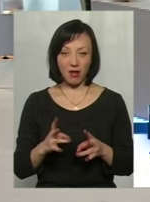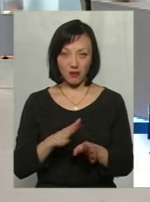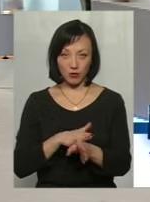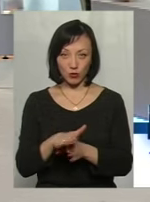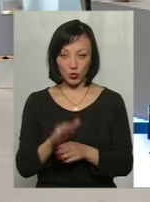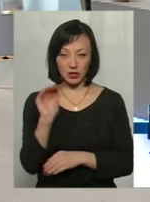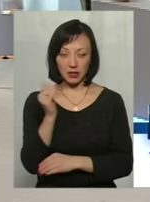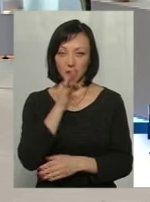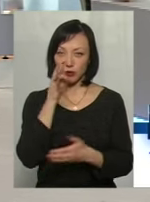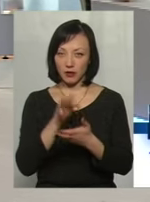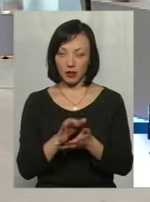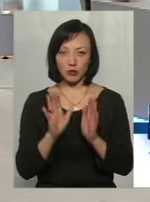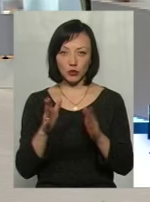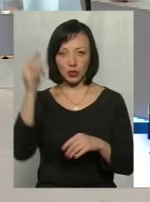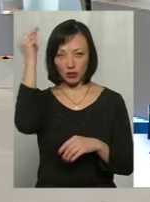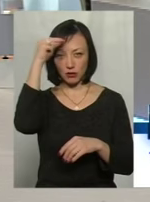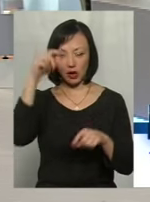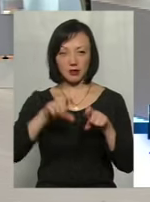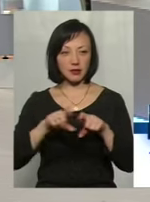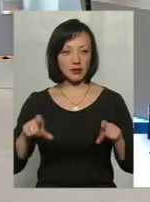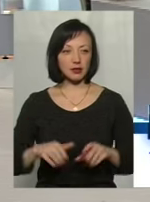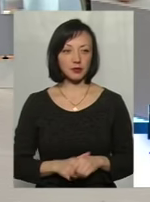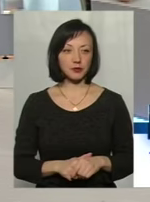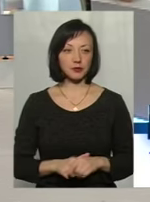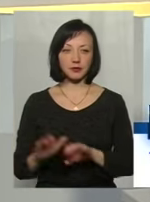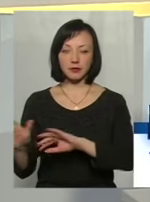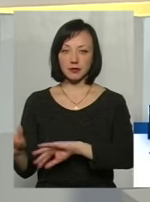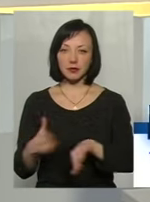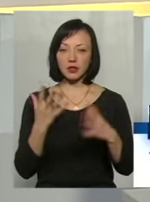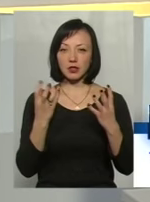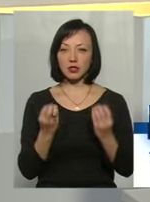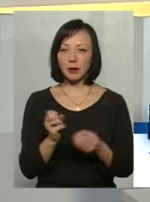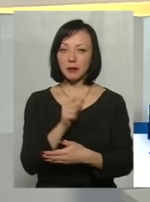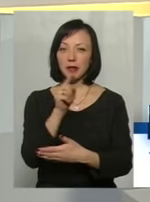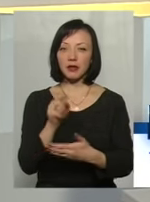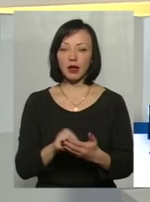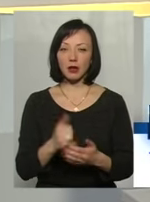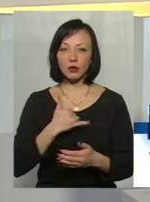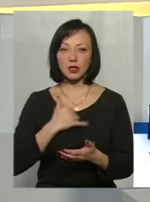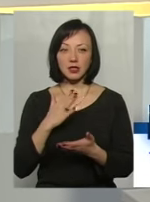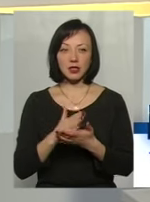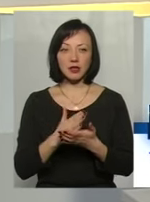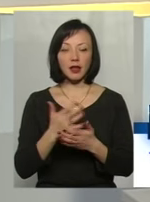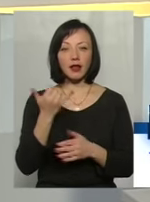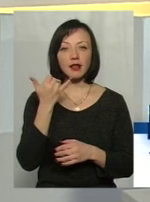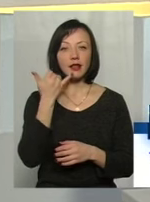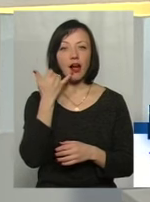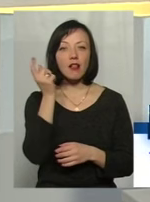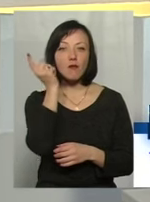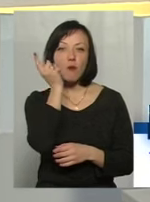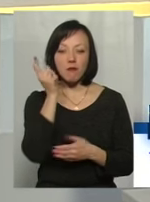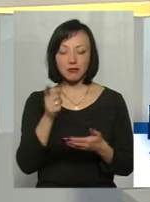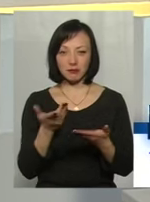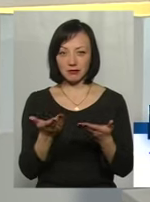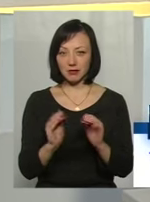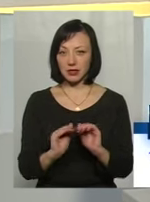то відповідальність буде нести навчальний заклад. Ще таке в нас є питання. Телефони мобільні. От